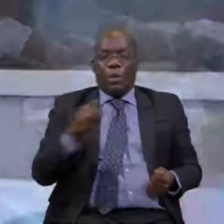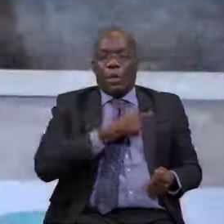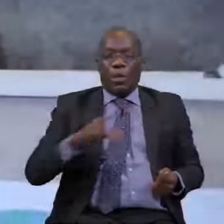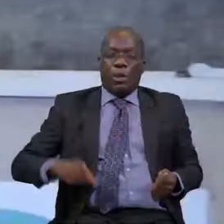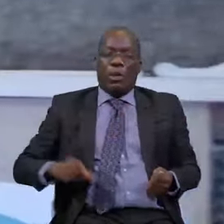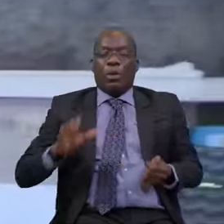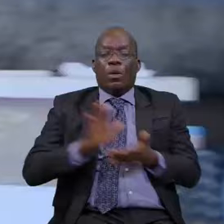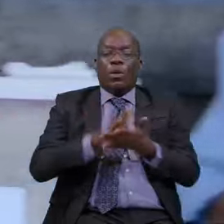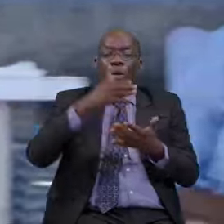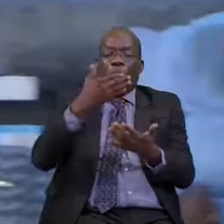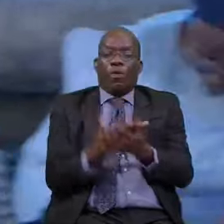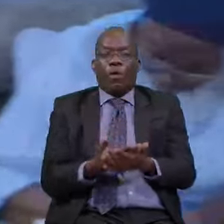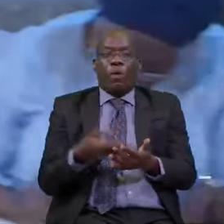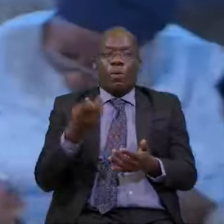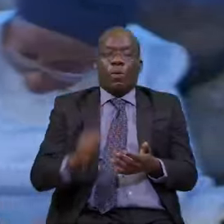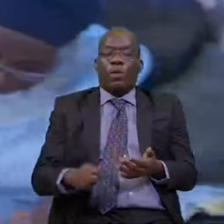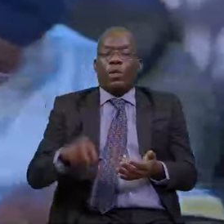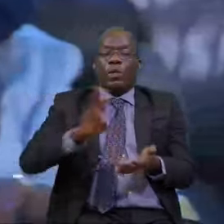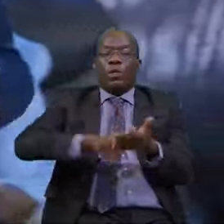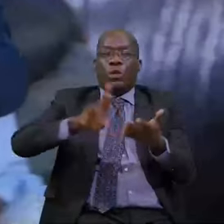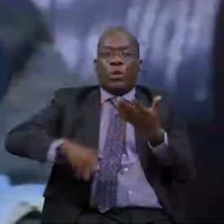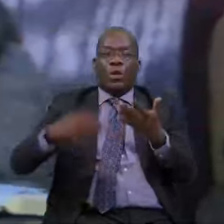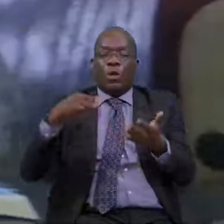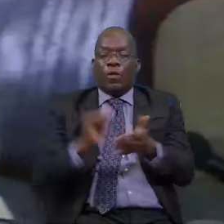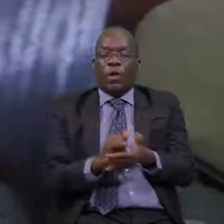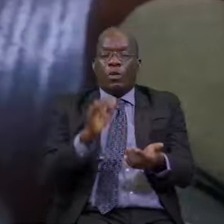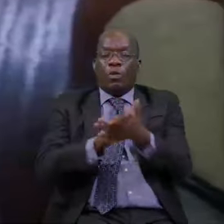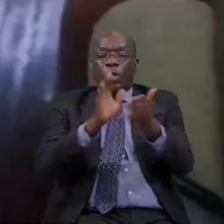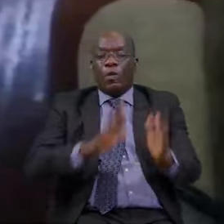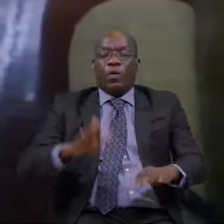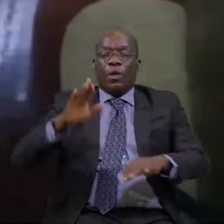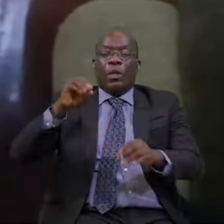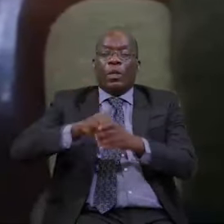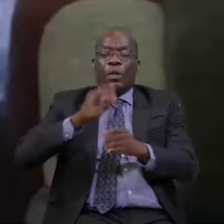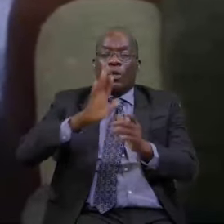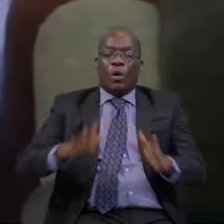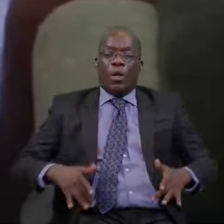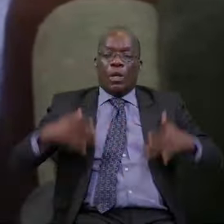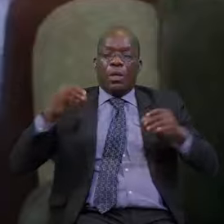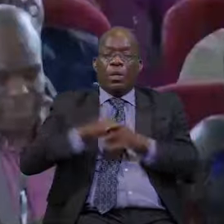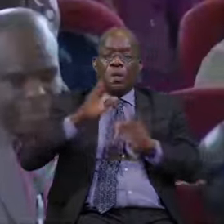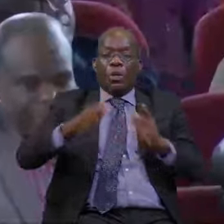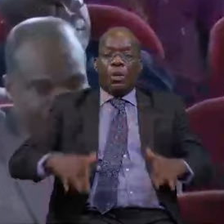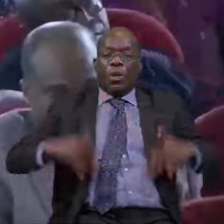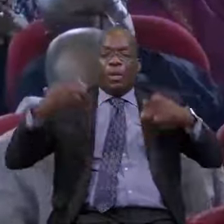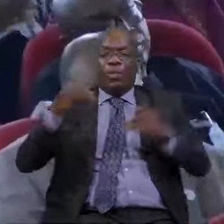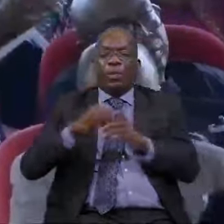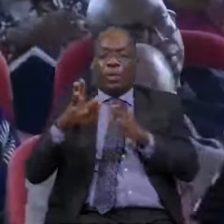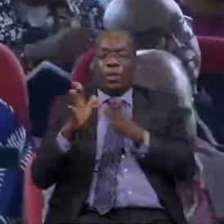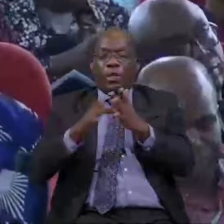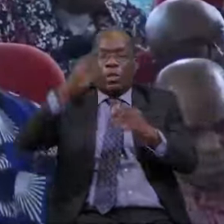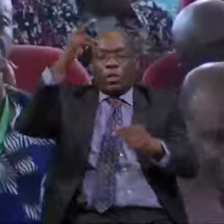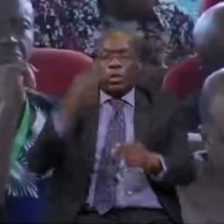Seigneur confirmer la conséquence de cette croyance dans votre cœur, dans votre vie, au nom de